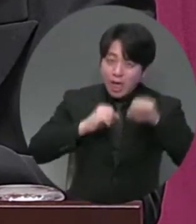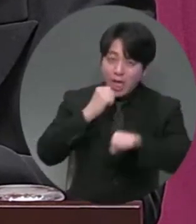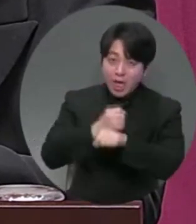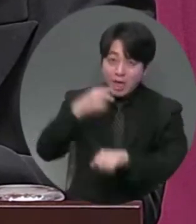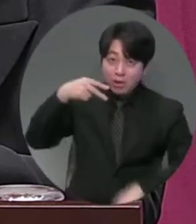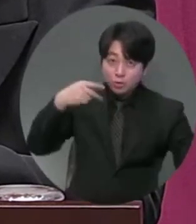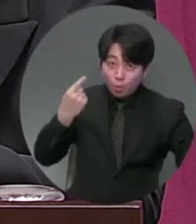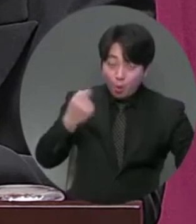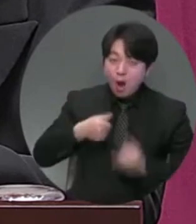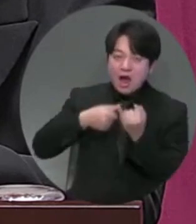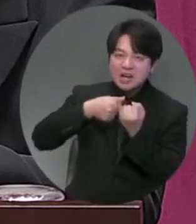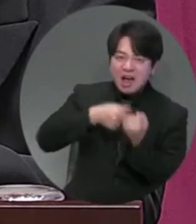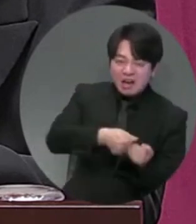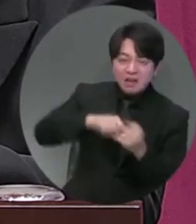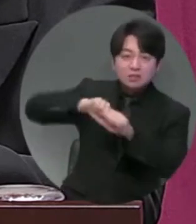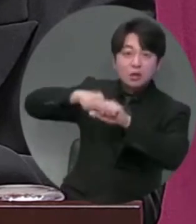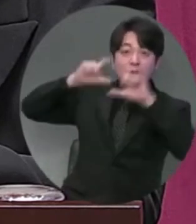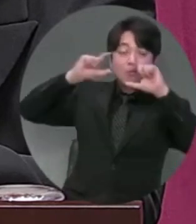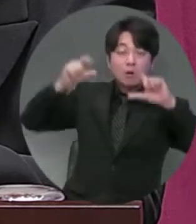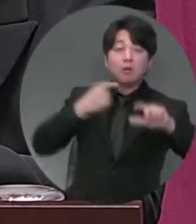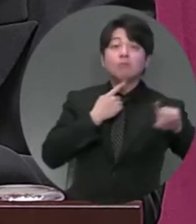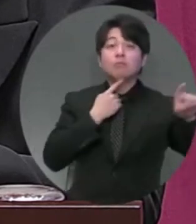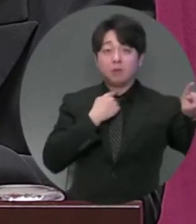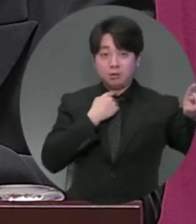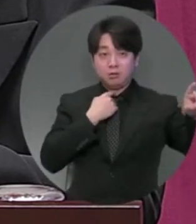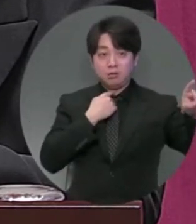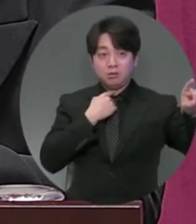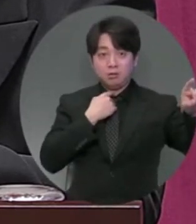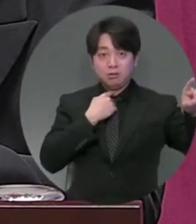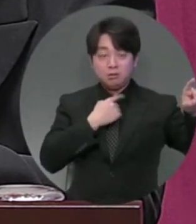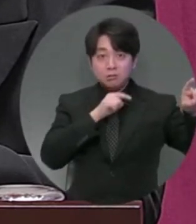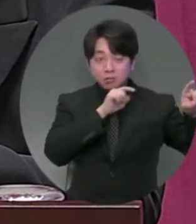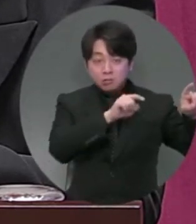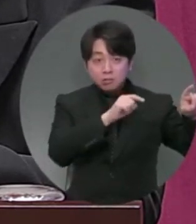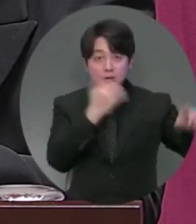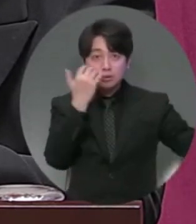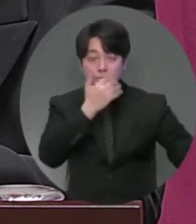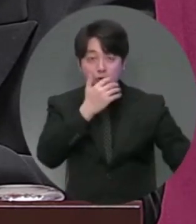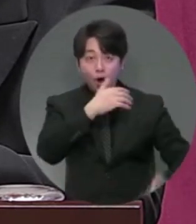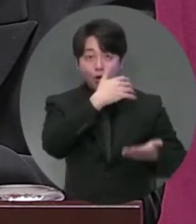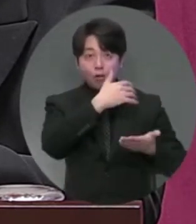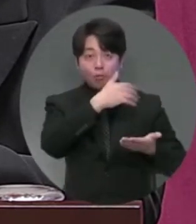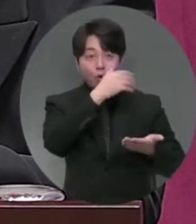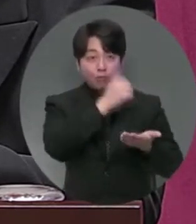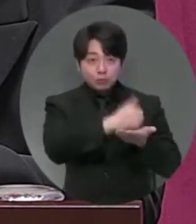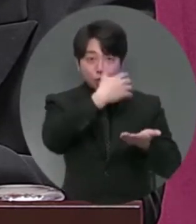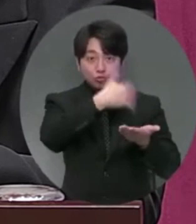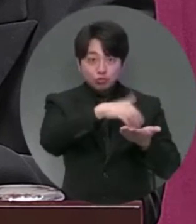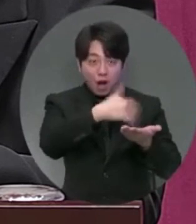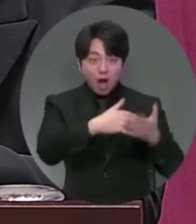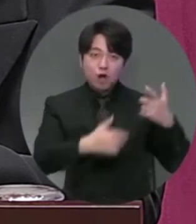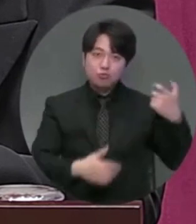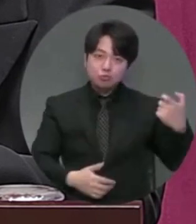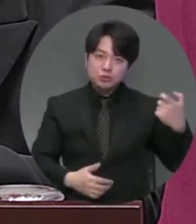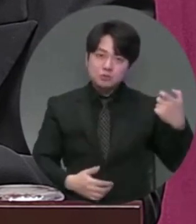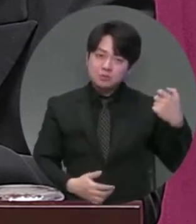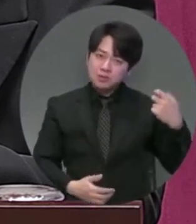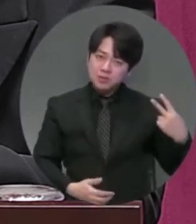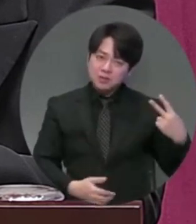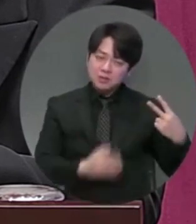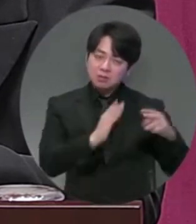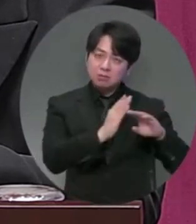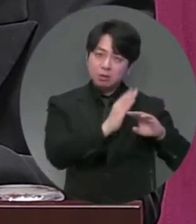굉장히 독특한 상황이고요 근데 스웨덴은 어떤 문제가 있었냐면 성범죄 자체의 비율이 높았습니다 인구 10만명당 기준으로 거기 한 62건 정도 됐거든요 근데